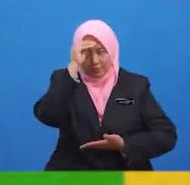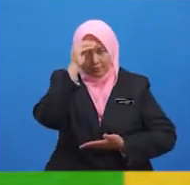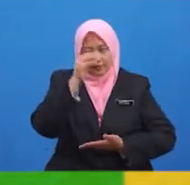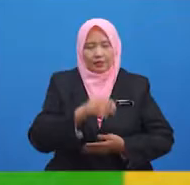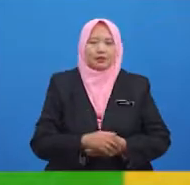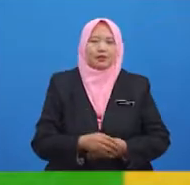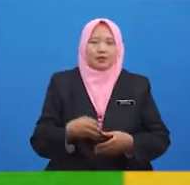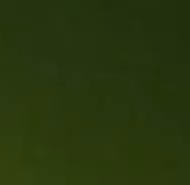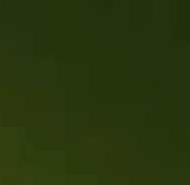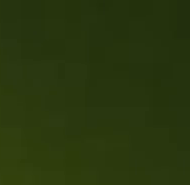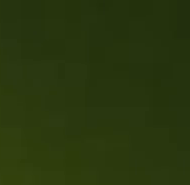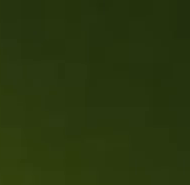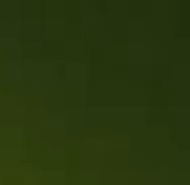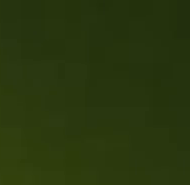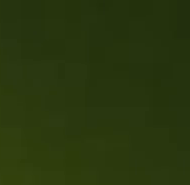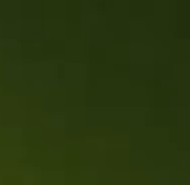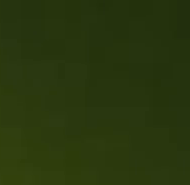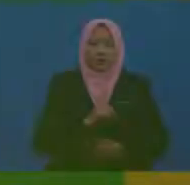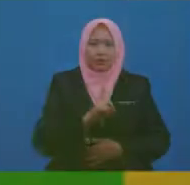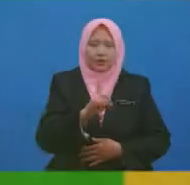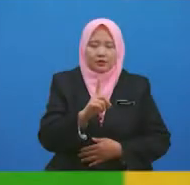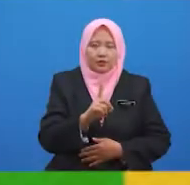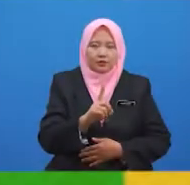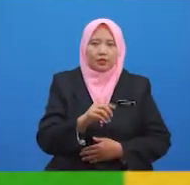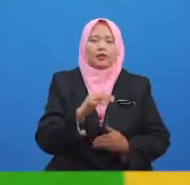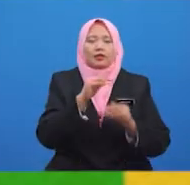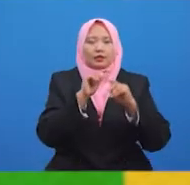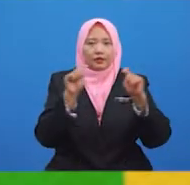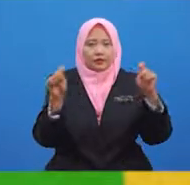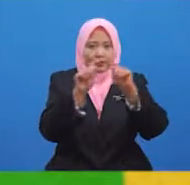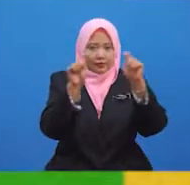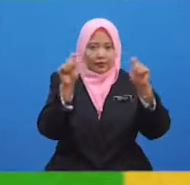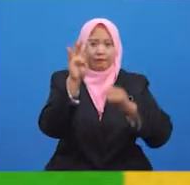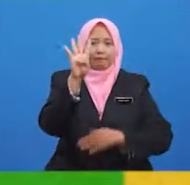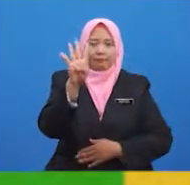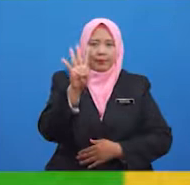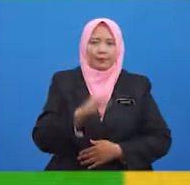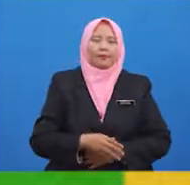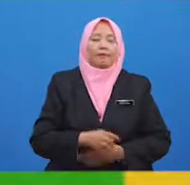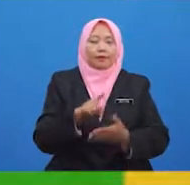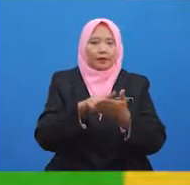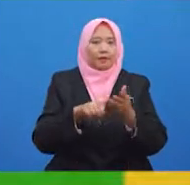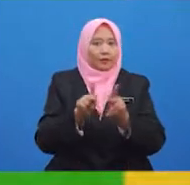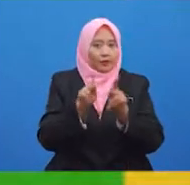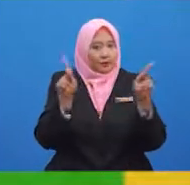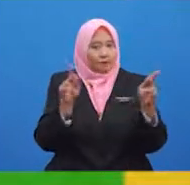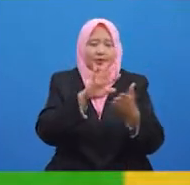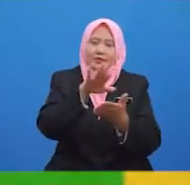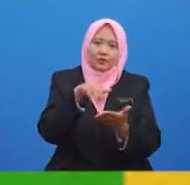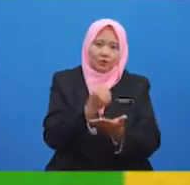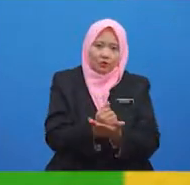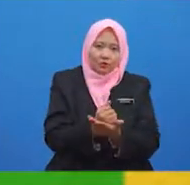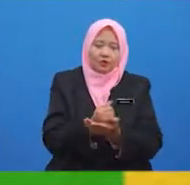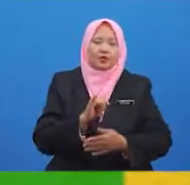mata pelajaran Pendidikan Islam Tingkatan 4. Apa khabar murid-murid ustazah pada hari ini? Ustazah doakan